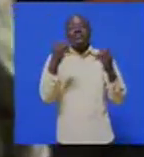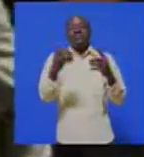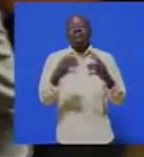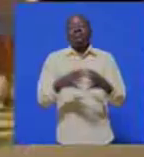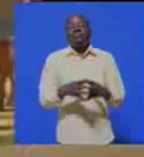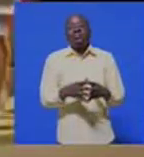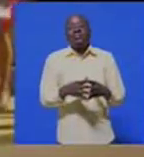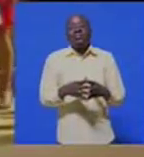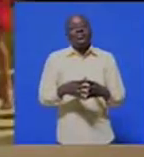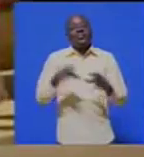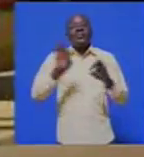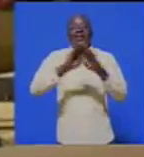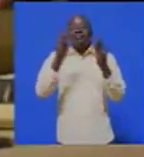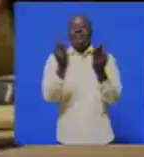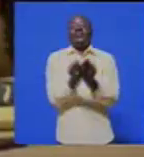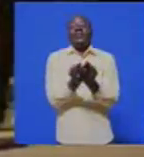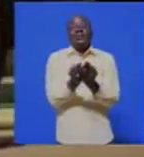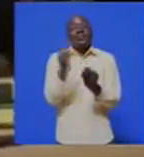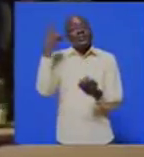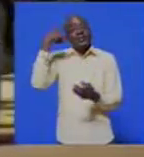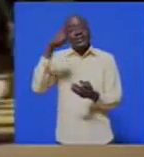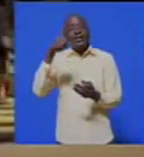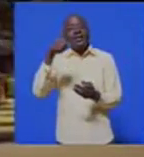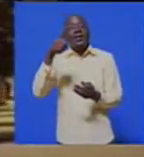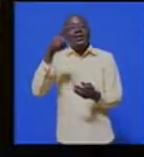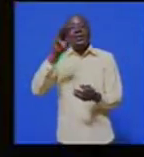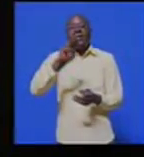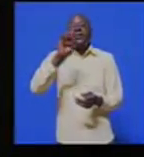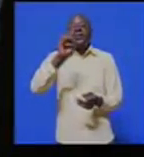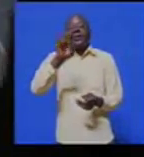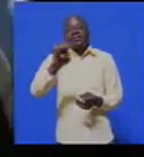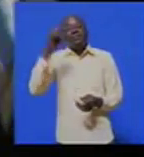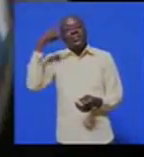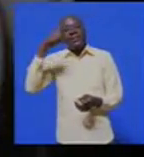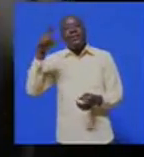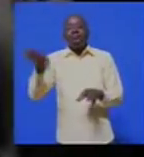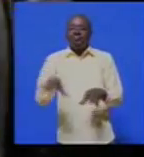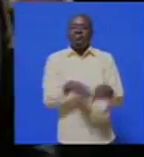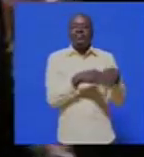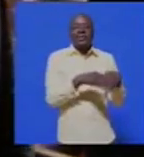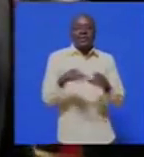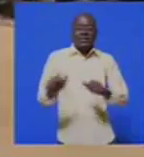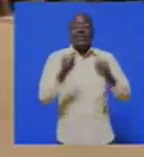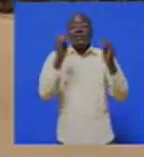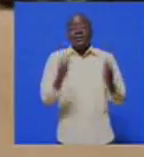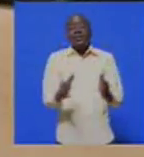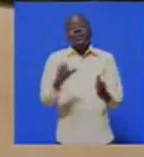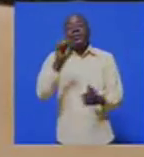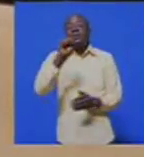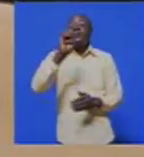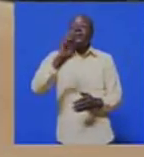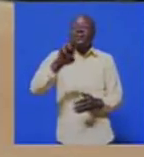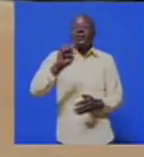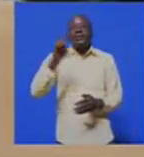Le couple Clooney, Serena Williams, les Beckham, Elton John et son mari, des acteurs de la série Suit, qui a lancé